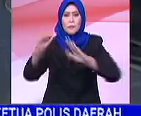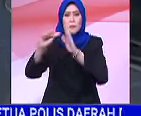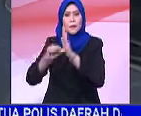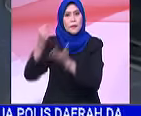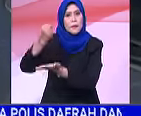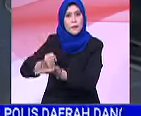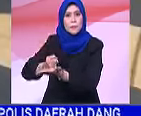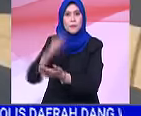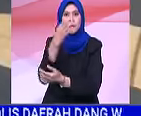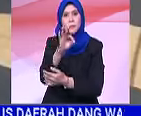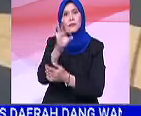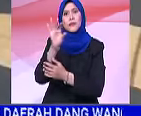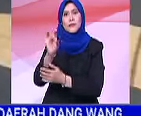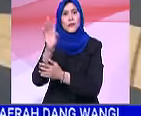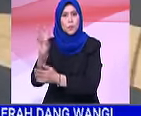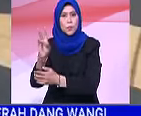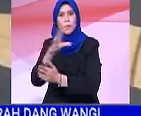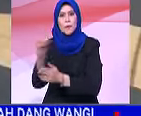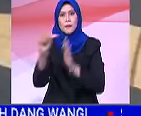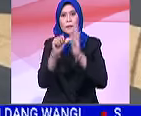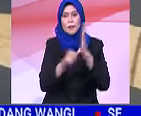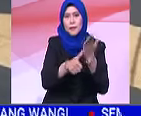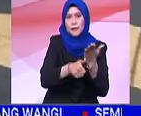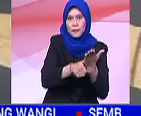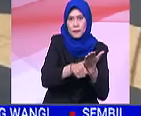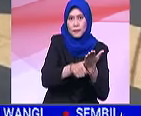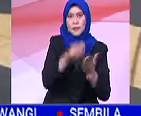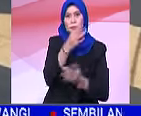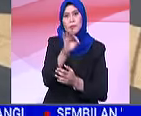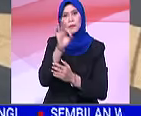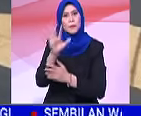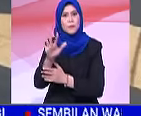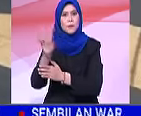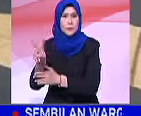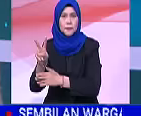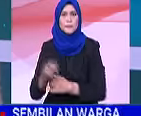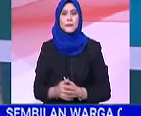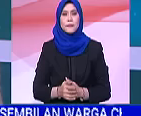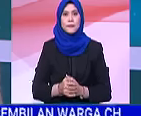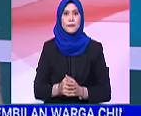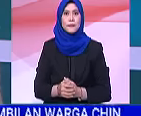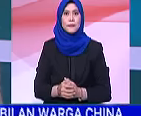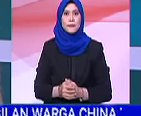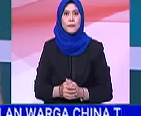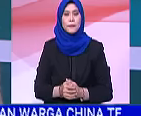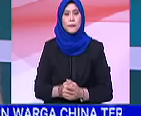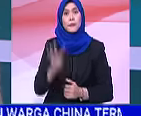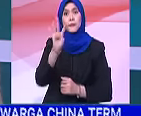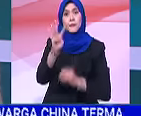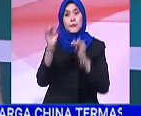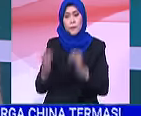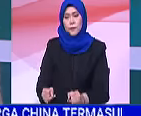Akta Kastam 1967 dan Akta Dadah Berbahaya 1952. Empat